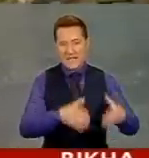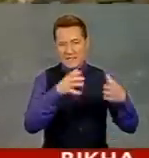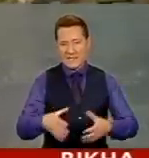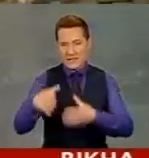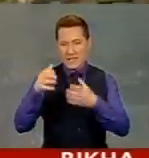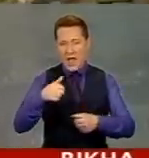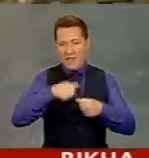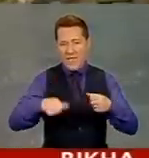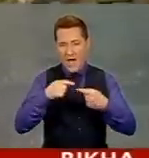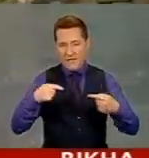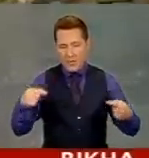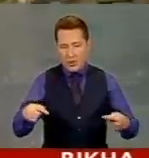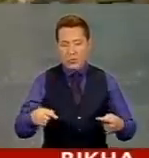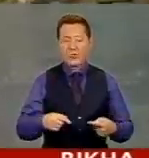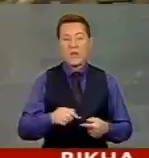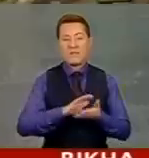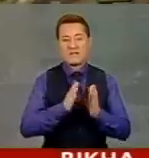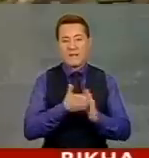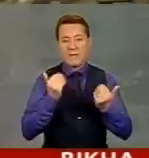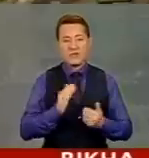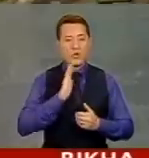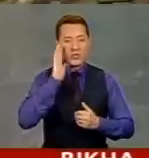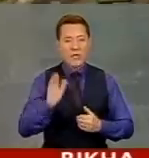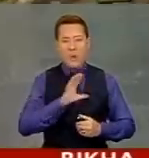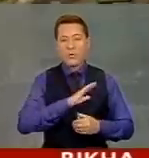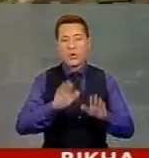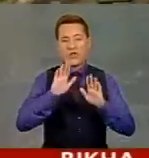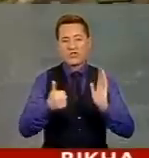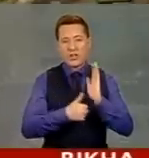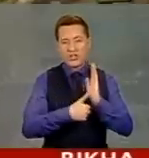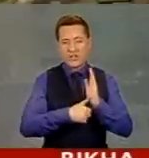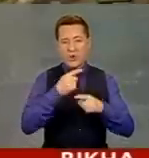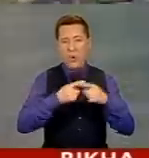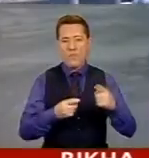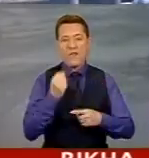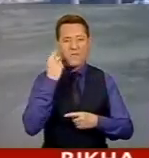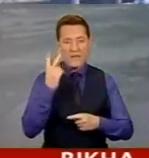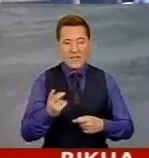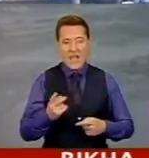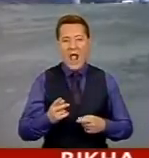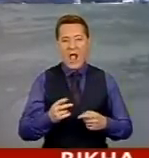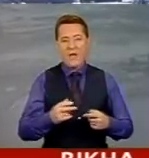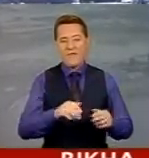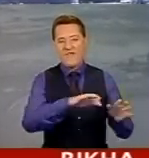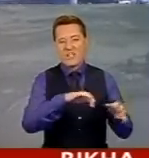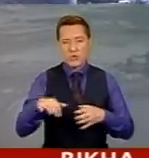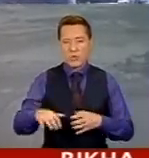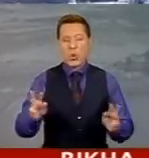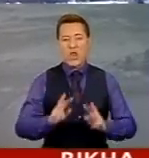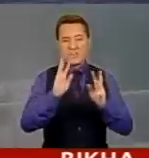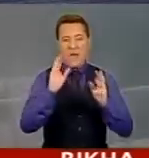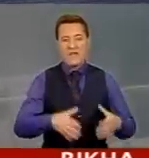Станом на сьогоднішній ранок їх було лише 6. Сьогодні опівдні пожежними тягачами відсунули спалені цистерни